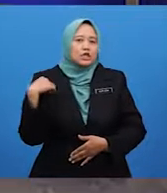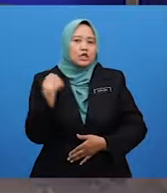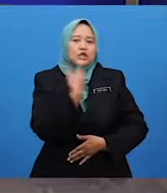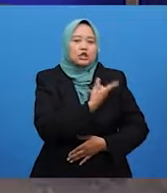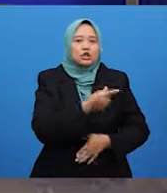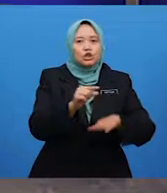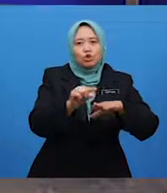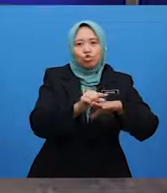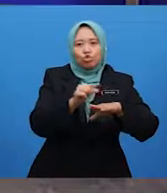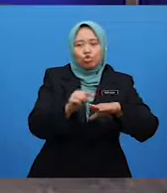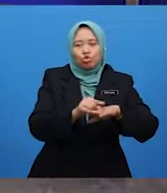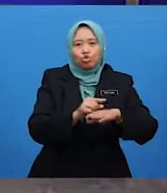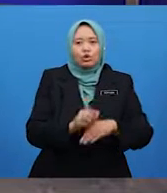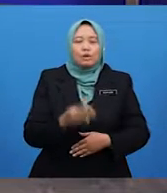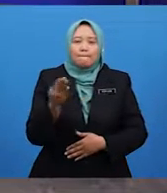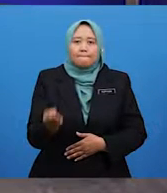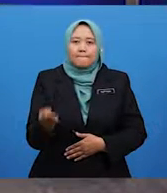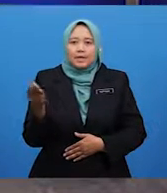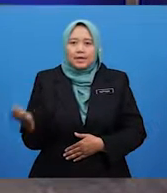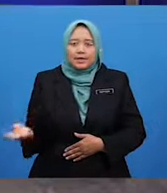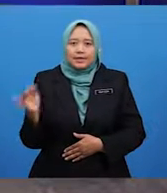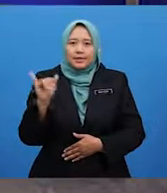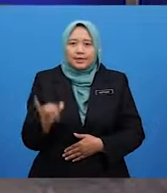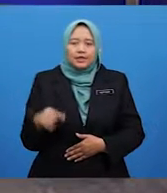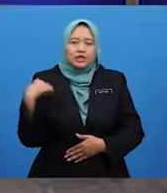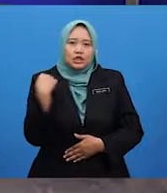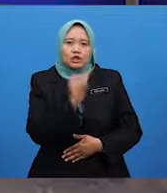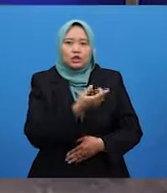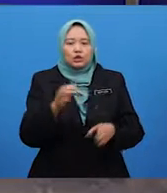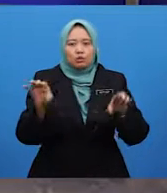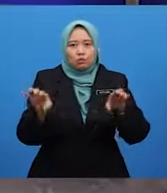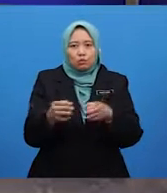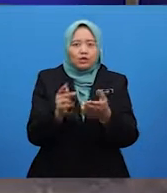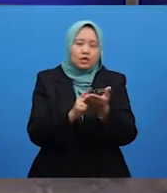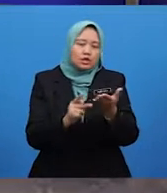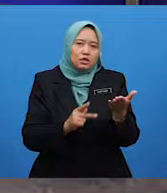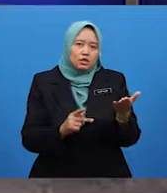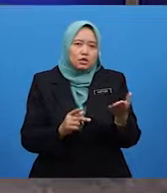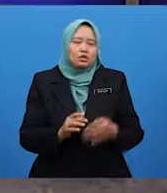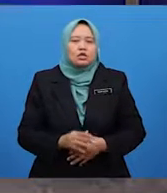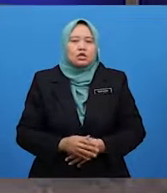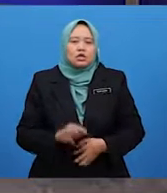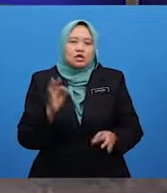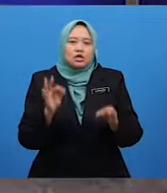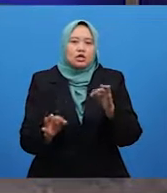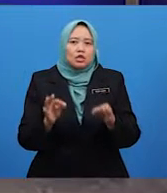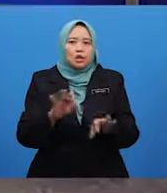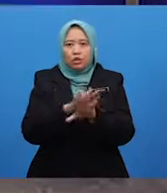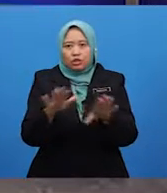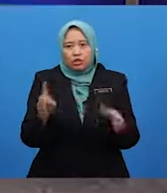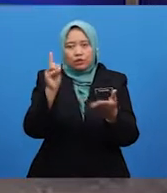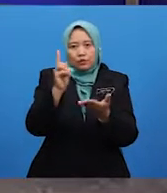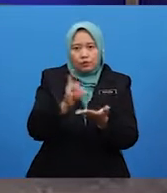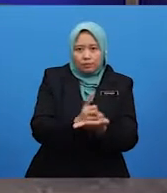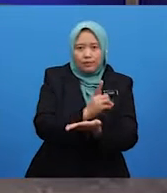orang tu mempunyai karisma tersendiri, dia mampu bercerita. Dan kadang-kadang kita sebagai manusia kita terlupa. Jadi melalui dokumentasi